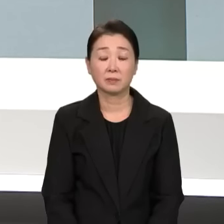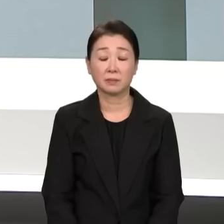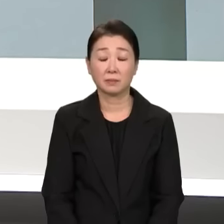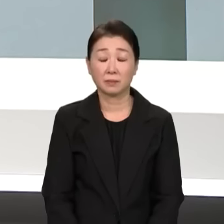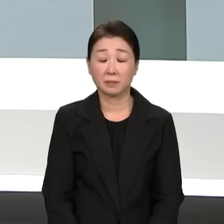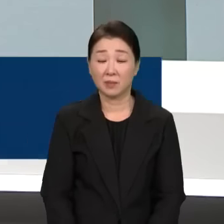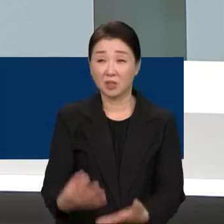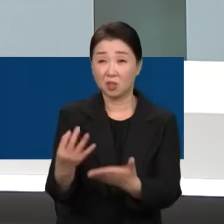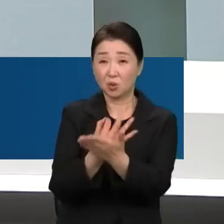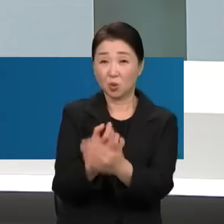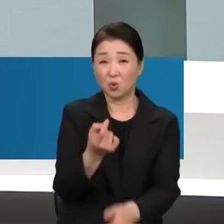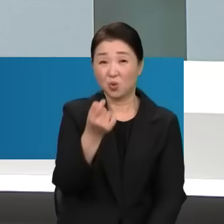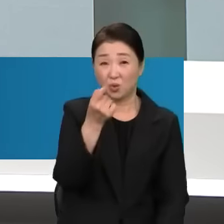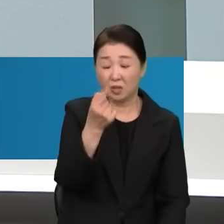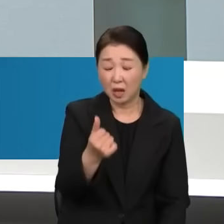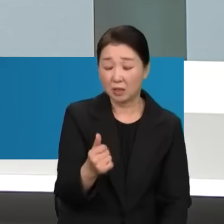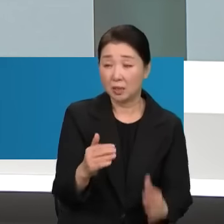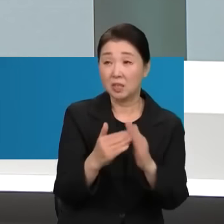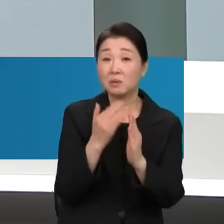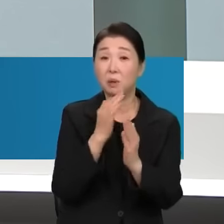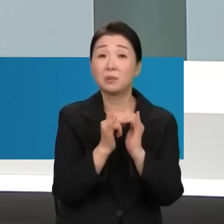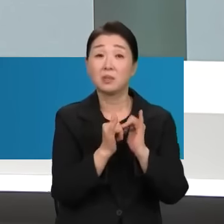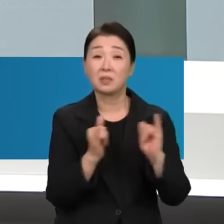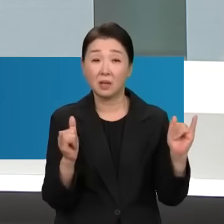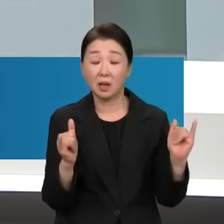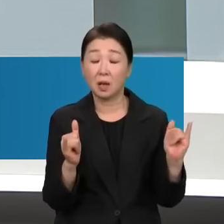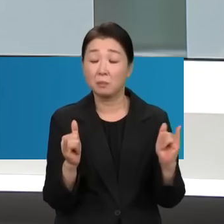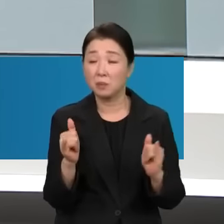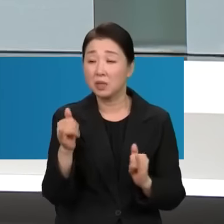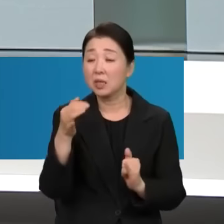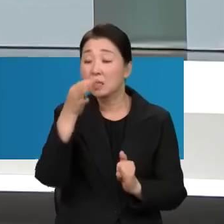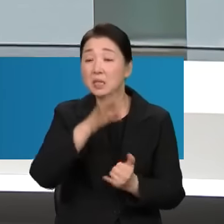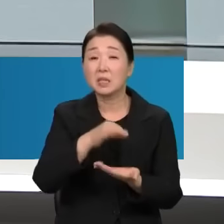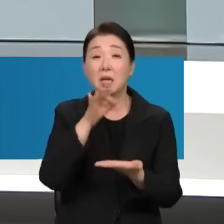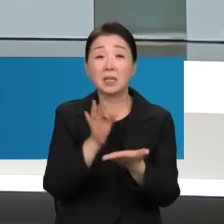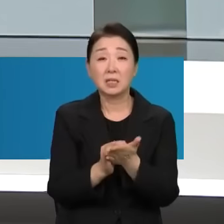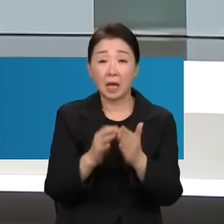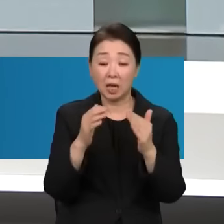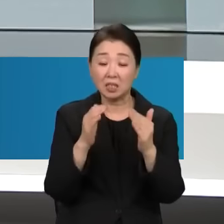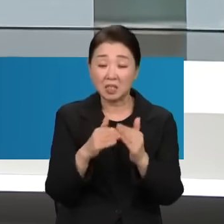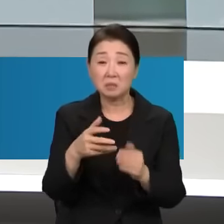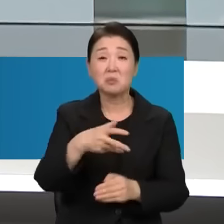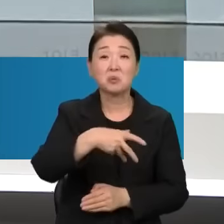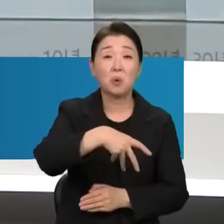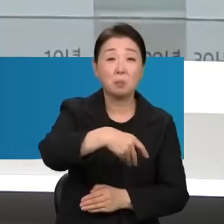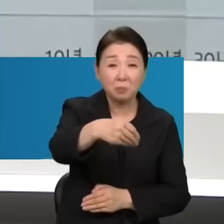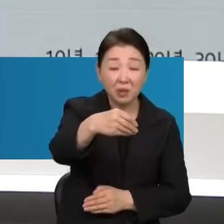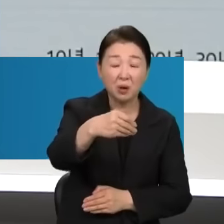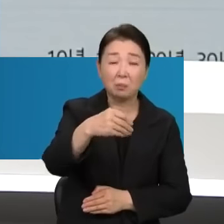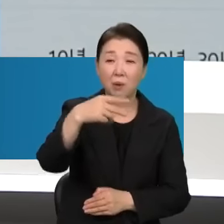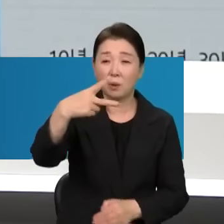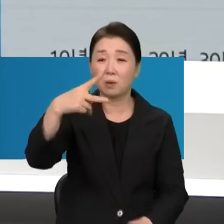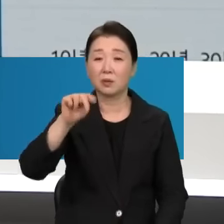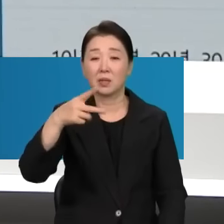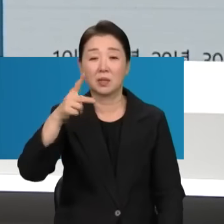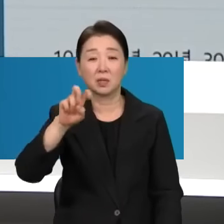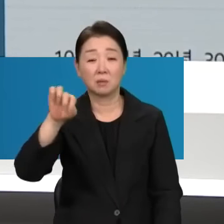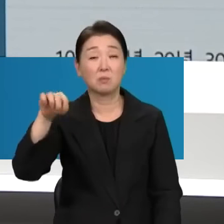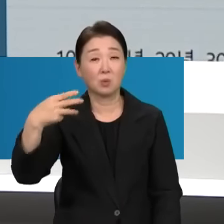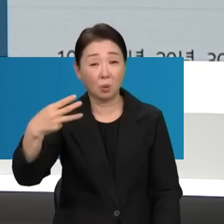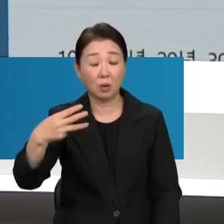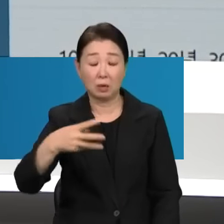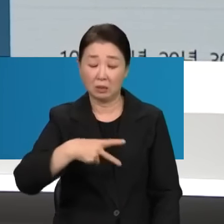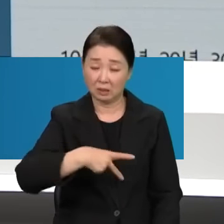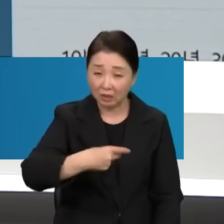상대적으로 소득이 낮은 무주택자에게 저금리로 주택자금을 빌려주는 디딤돌 대출을 두고 논란이 커지고